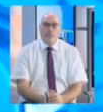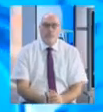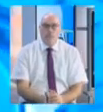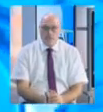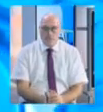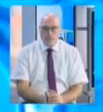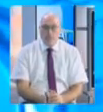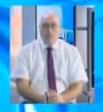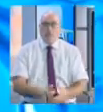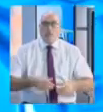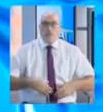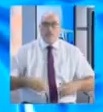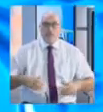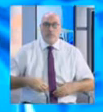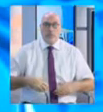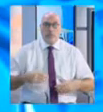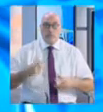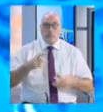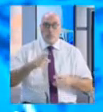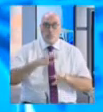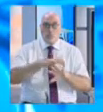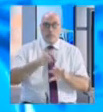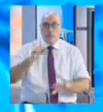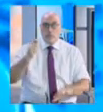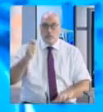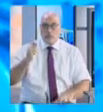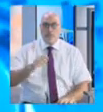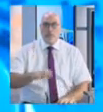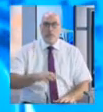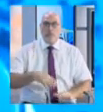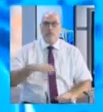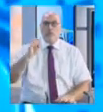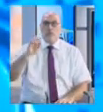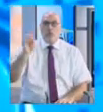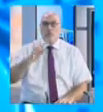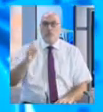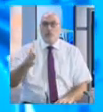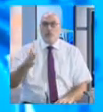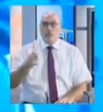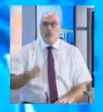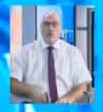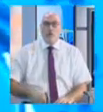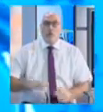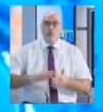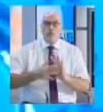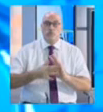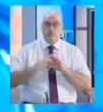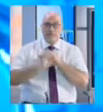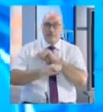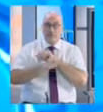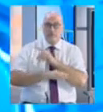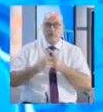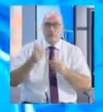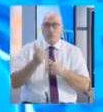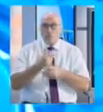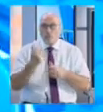بين البلديات المتضررة بسقهراس، حريق مشتى الجليل ببلدية الزعرورية الذي تجندت له كافة القطاعات من مصالح